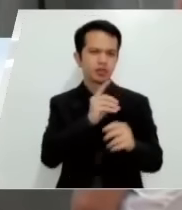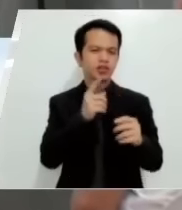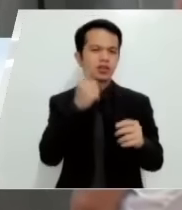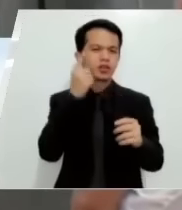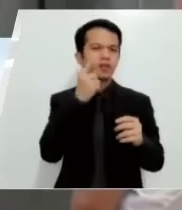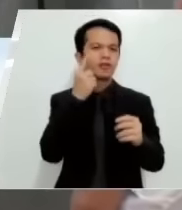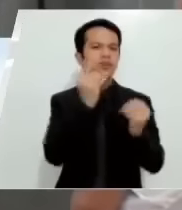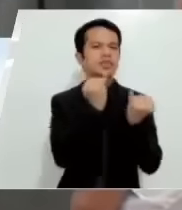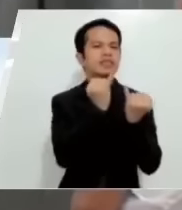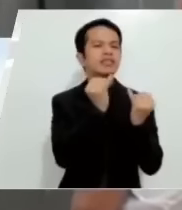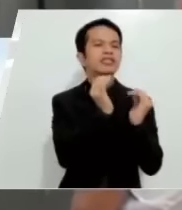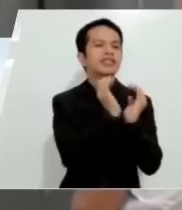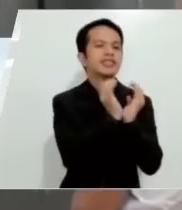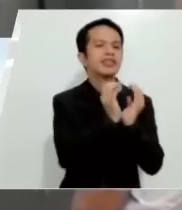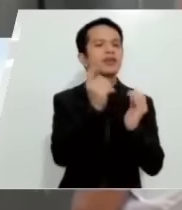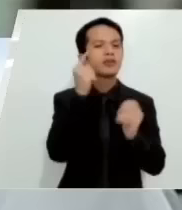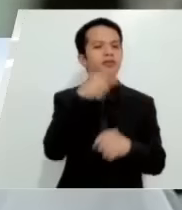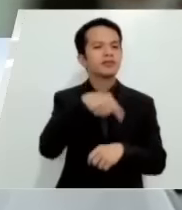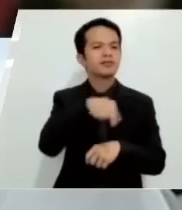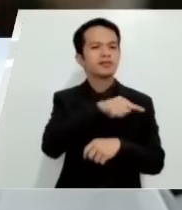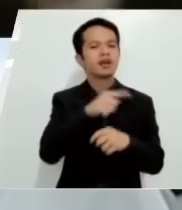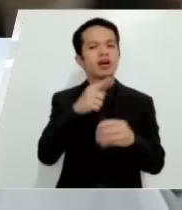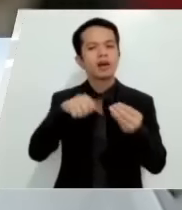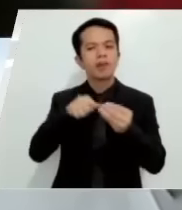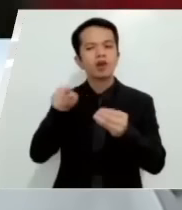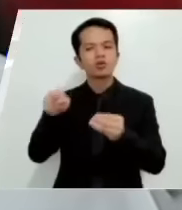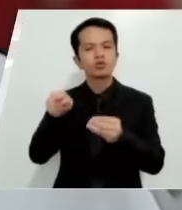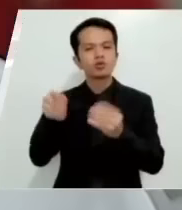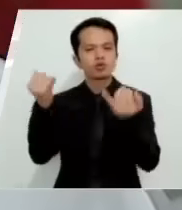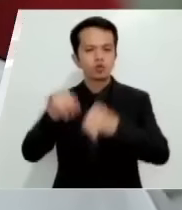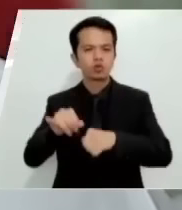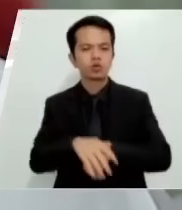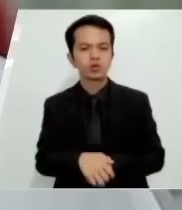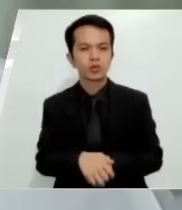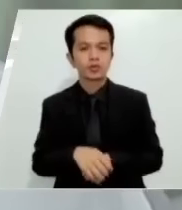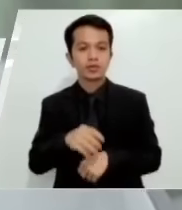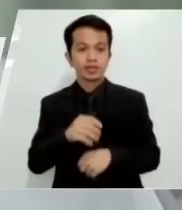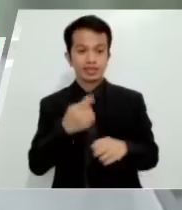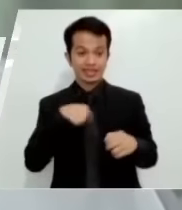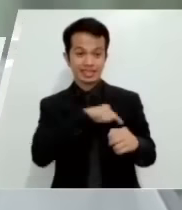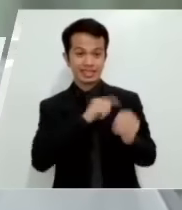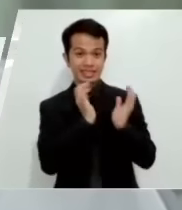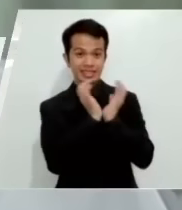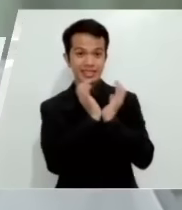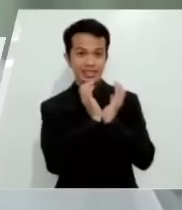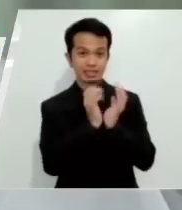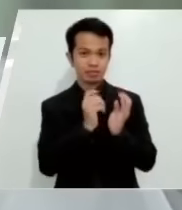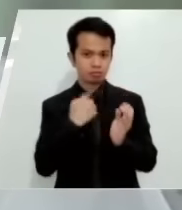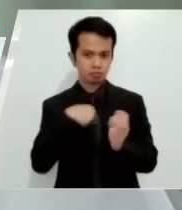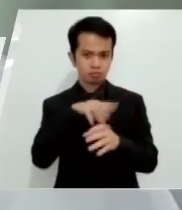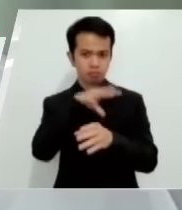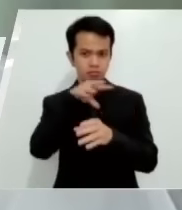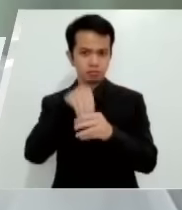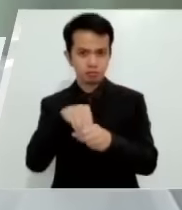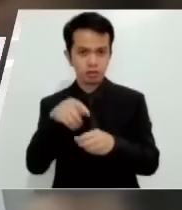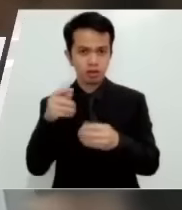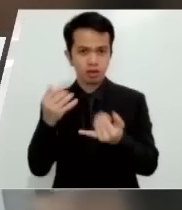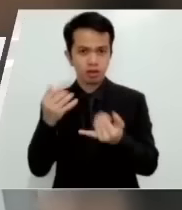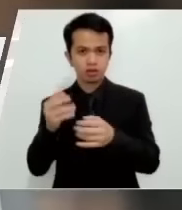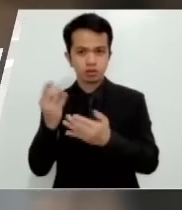Welfare and Development ang aligasyong ito. Ang DSWD hindi ho lumalahok doon sa ongoing na People's